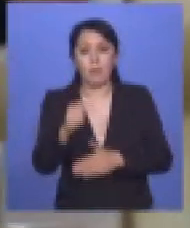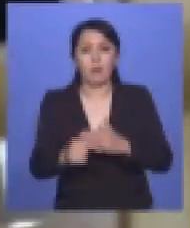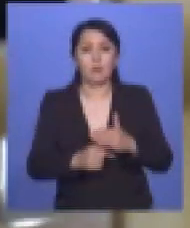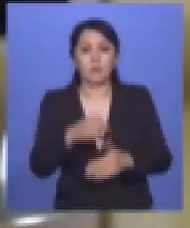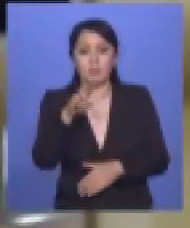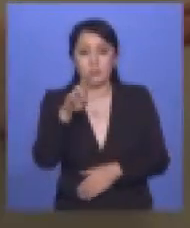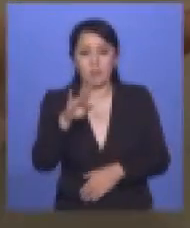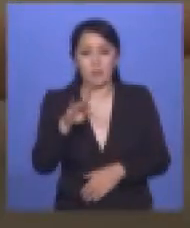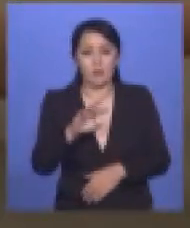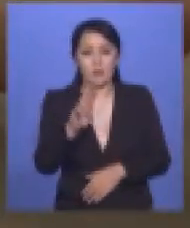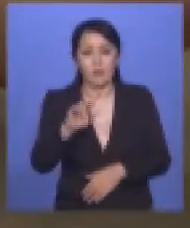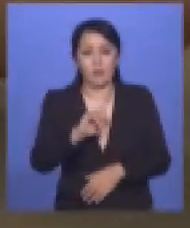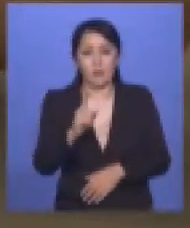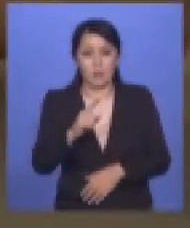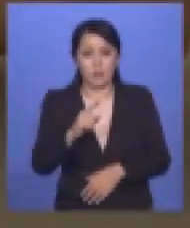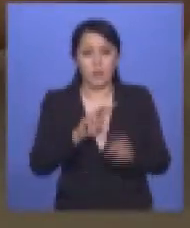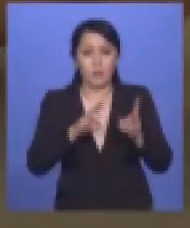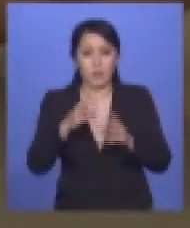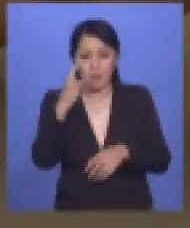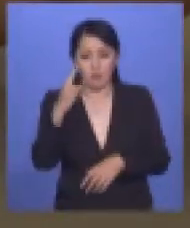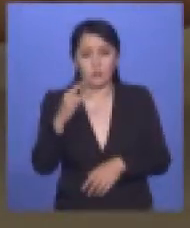шахнадский язык Казахстан